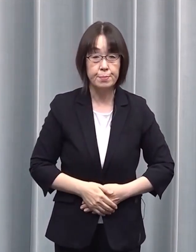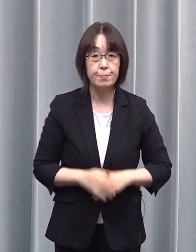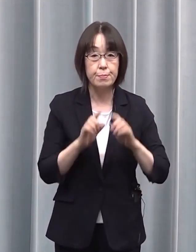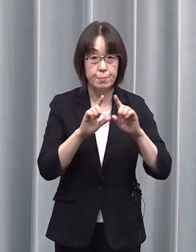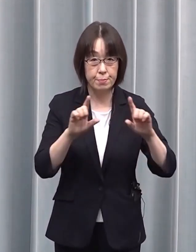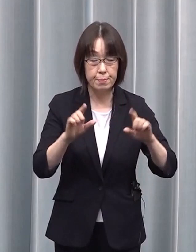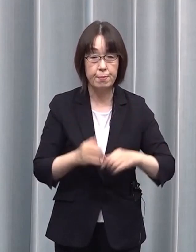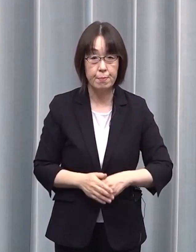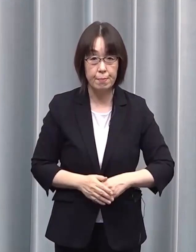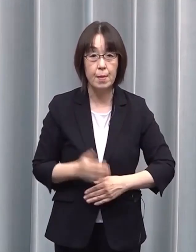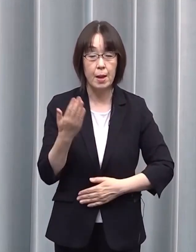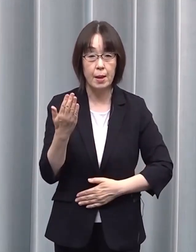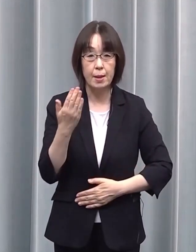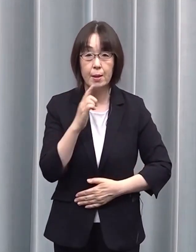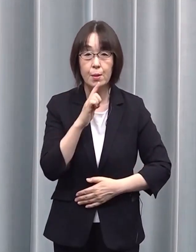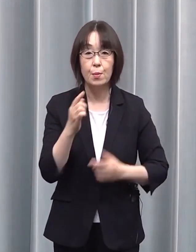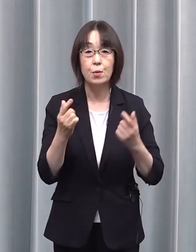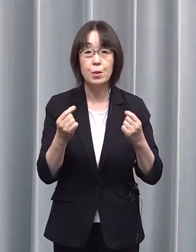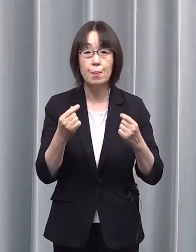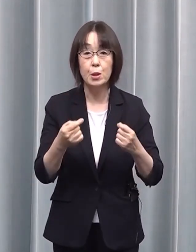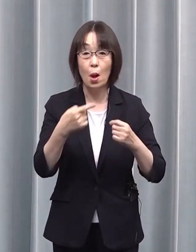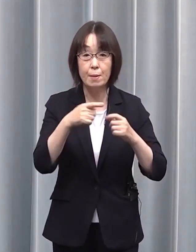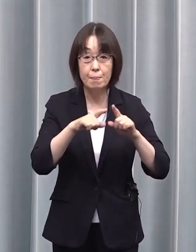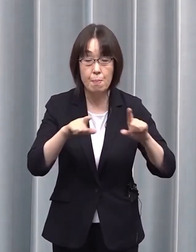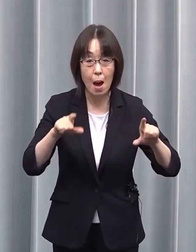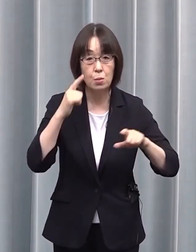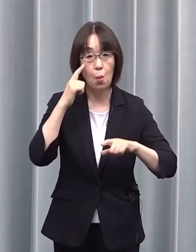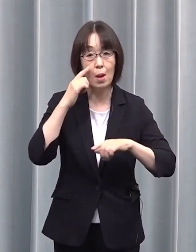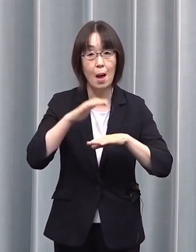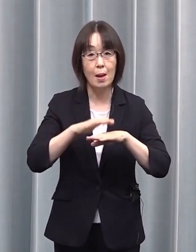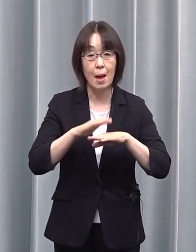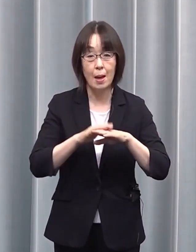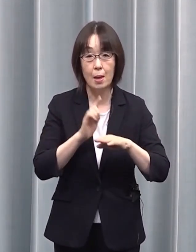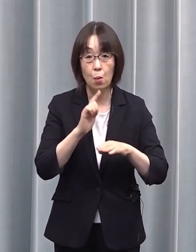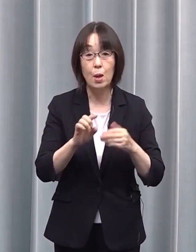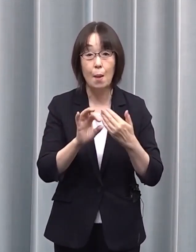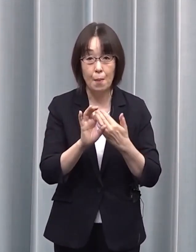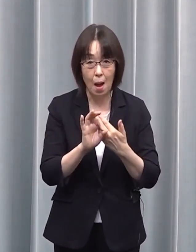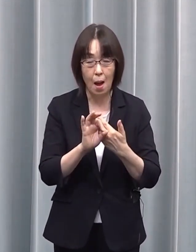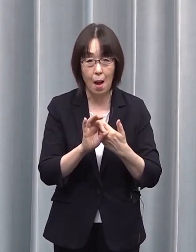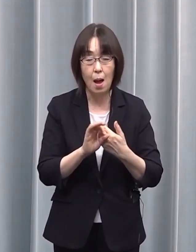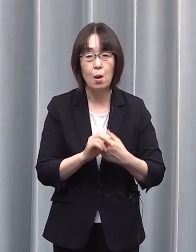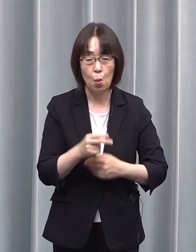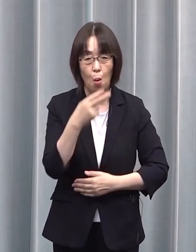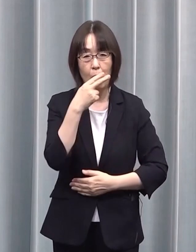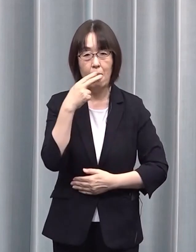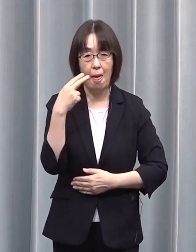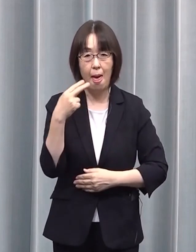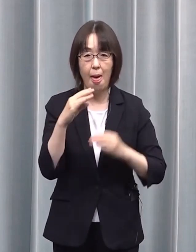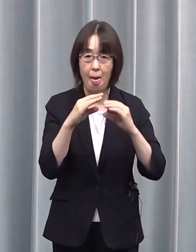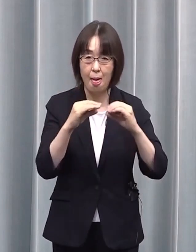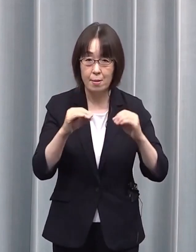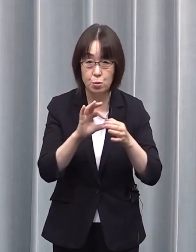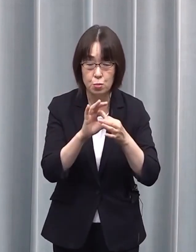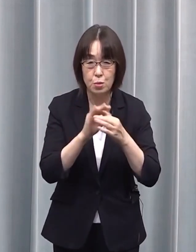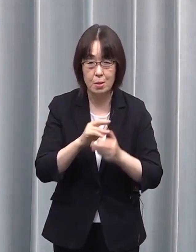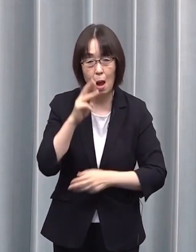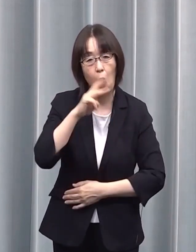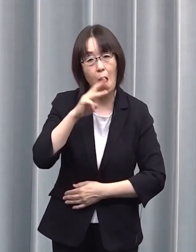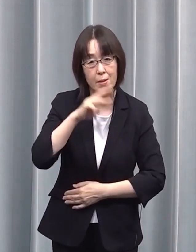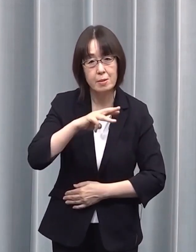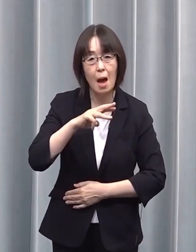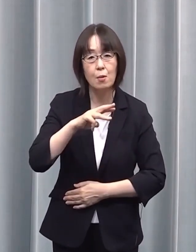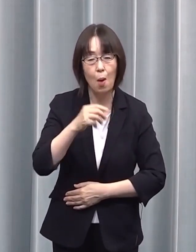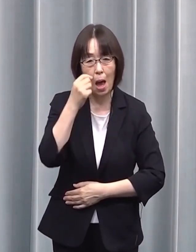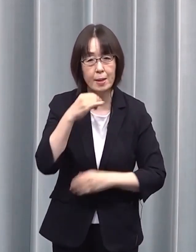先ほど申し上げました通り、一般論として申し上げれば、性犯罪性暴力は被害者の尊厳を著しく踏みにじる